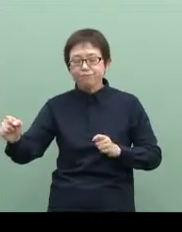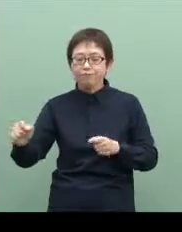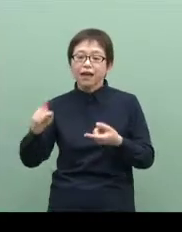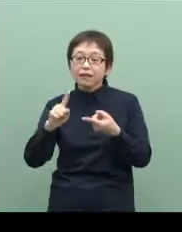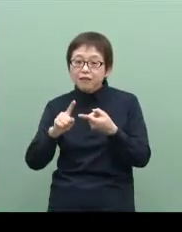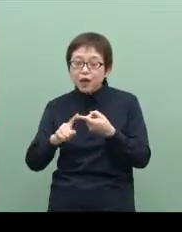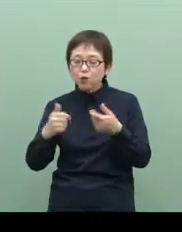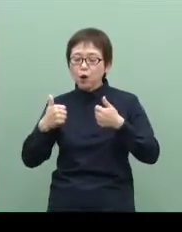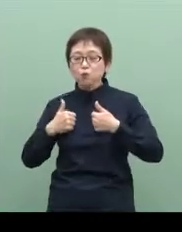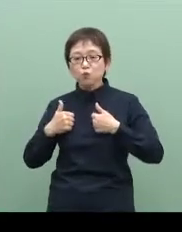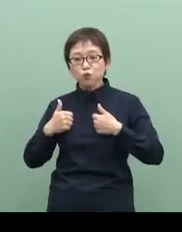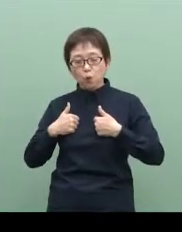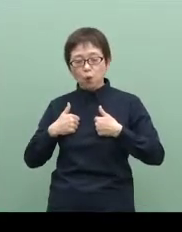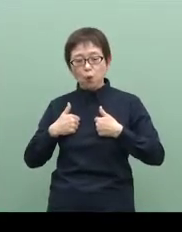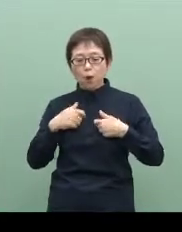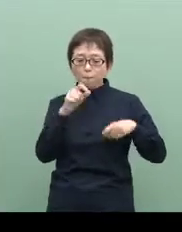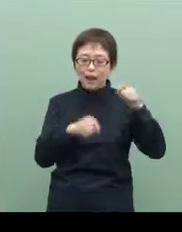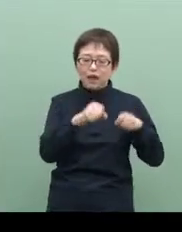む必要があると考えています。